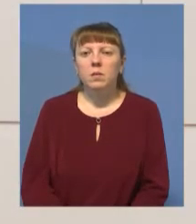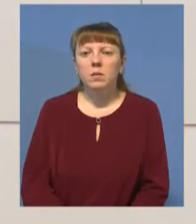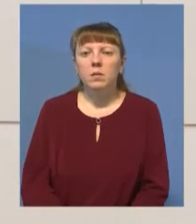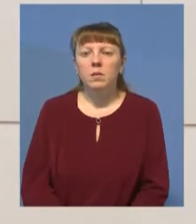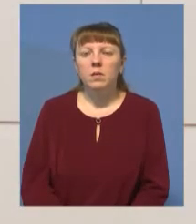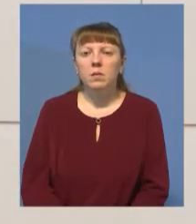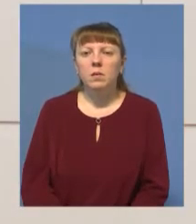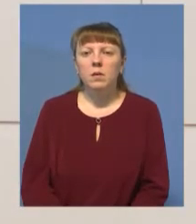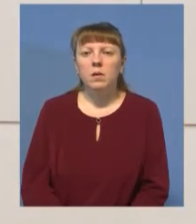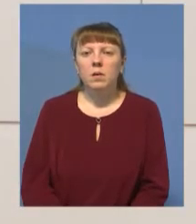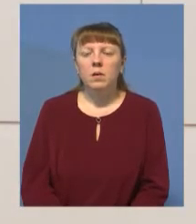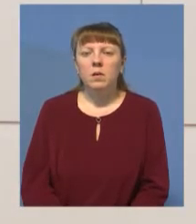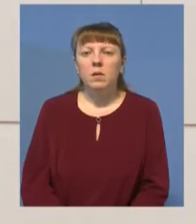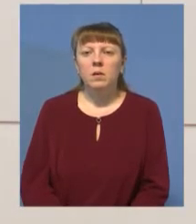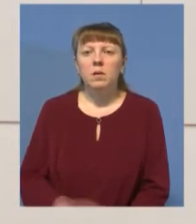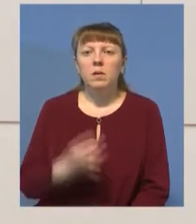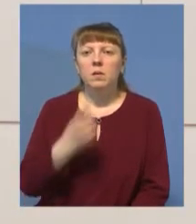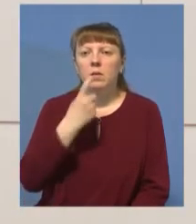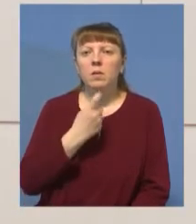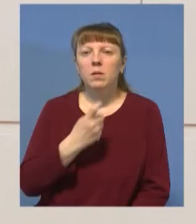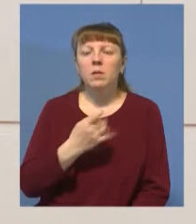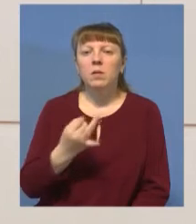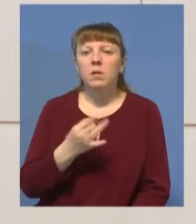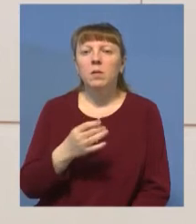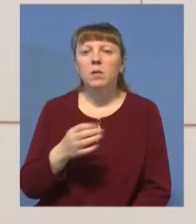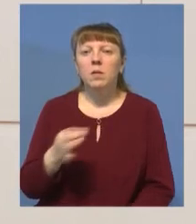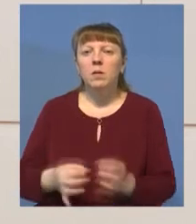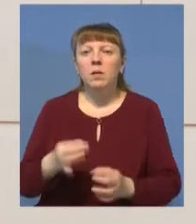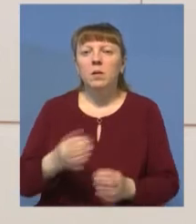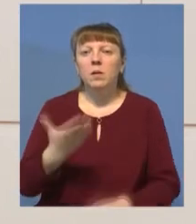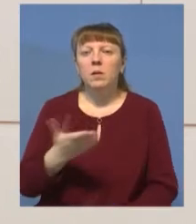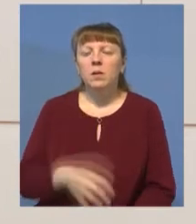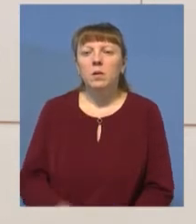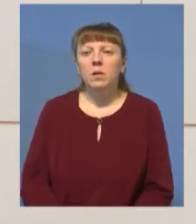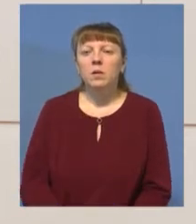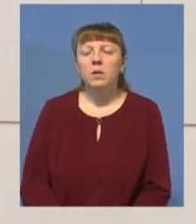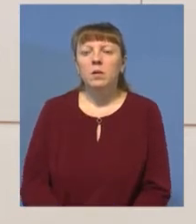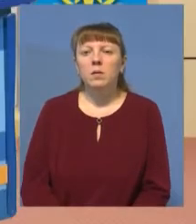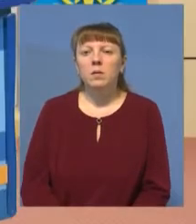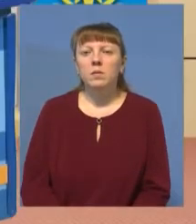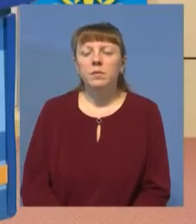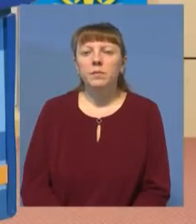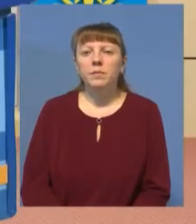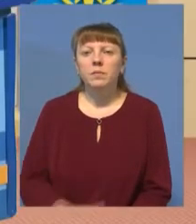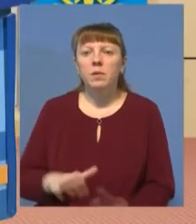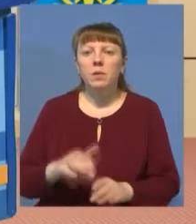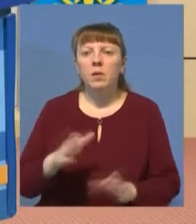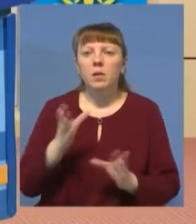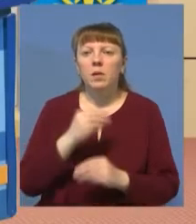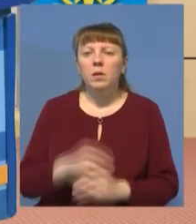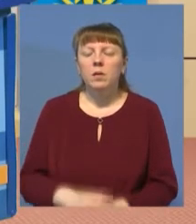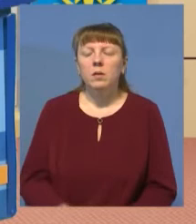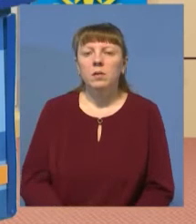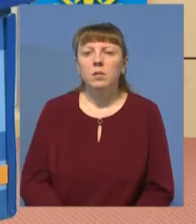считается уже информированным, извещенным о назначенных судебных заседаниях. Но у нас вот в вашей практике есть успешный кейс вот,